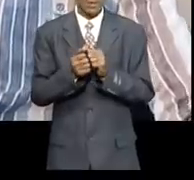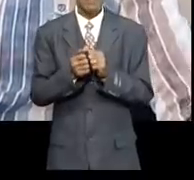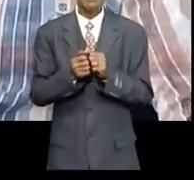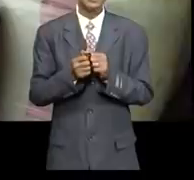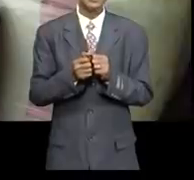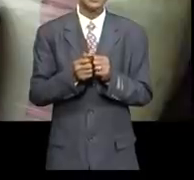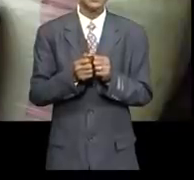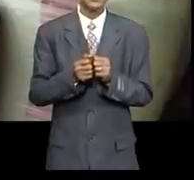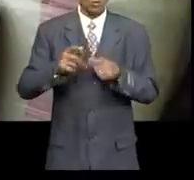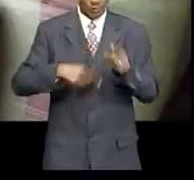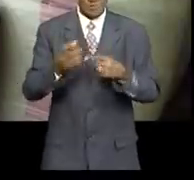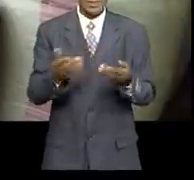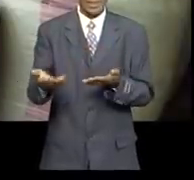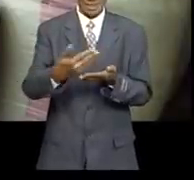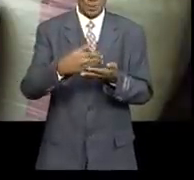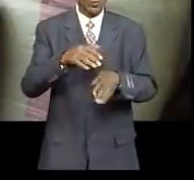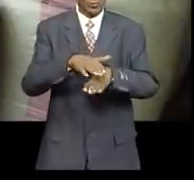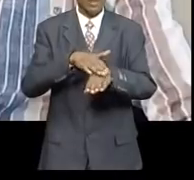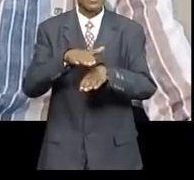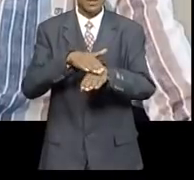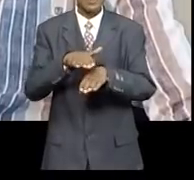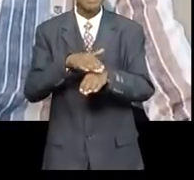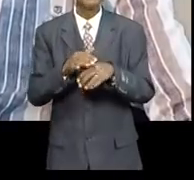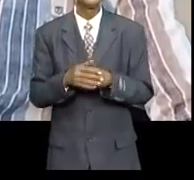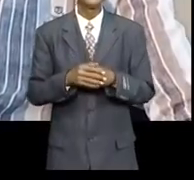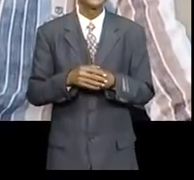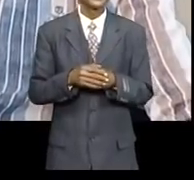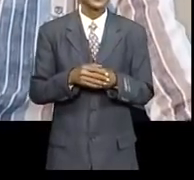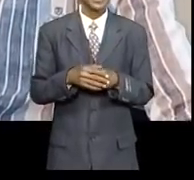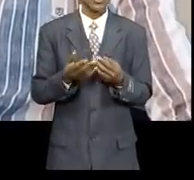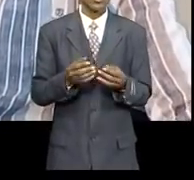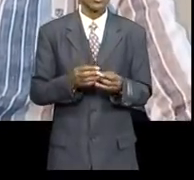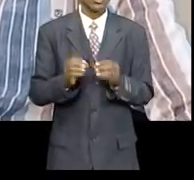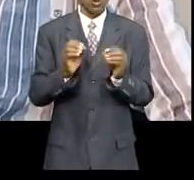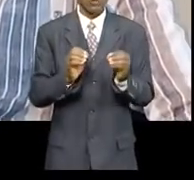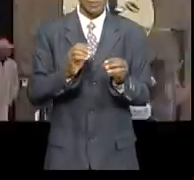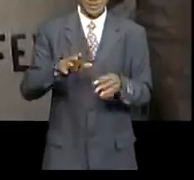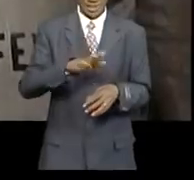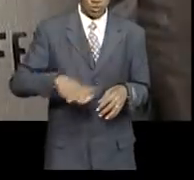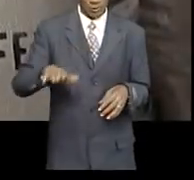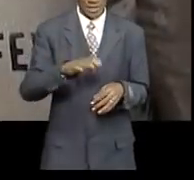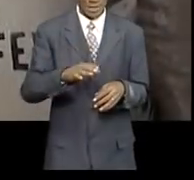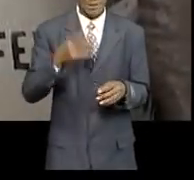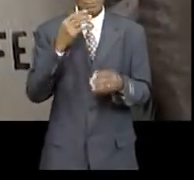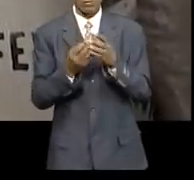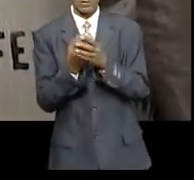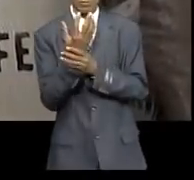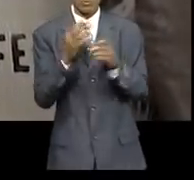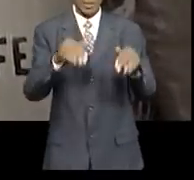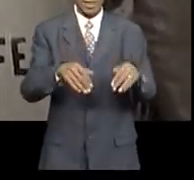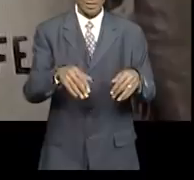ville, notamment l'agriculture. Pour garder les caps, l'Office national des produits agricoles du Congo, secteur de